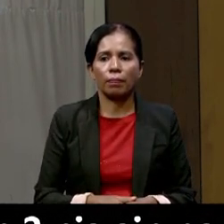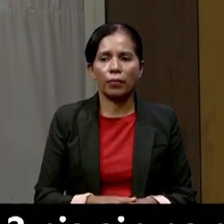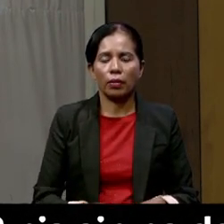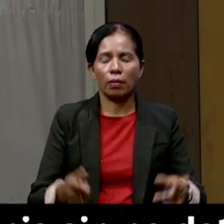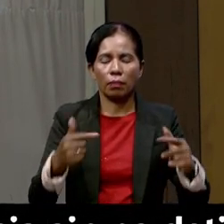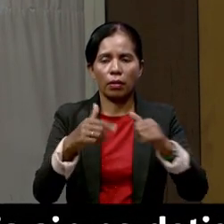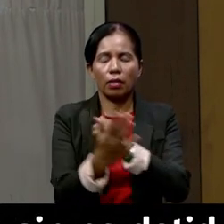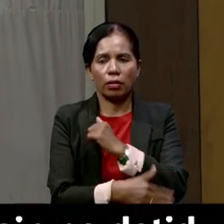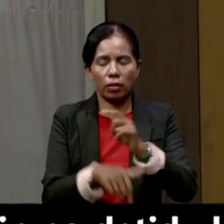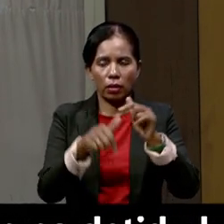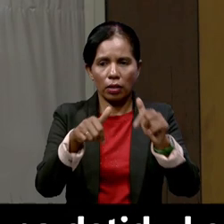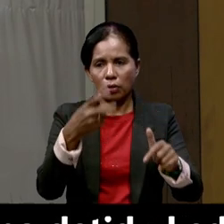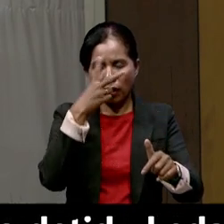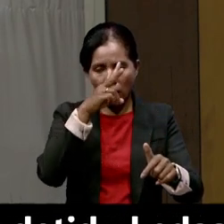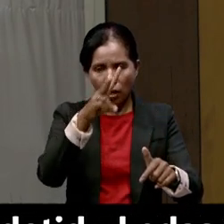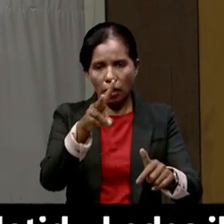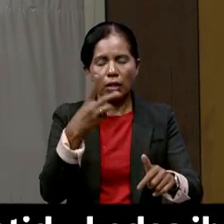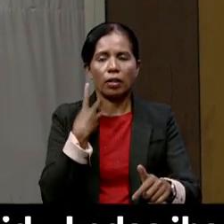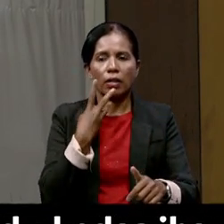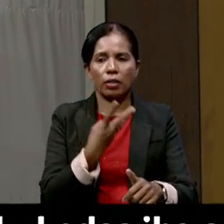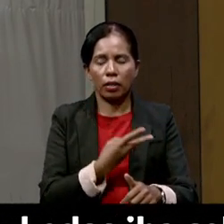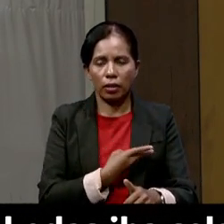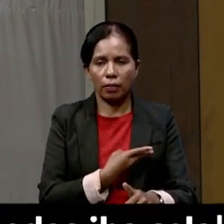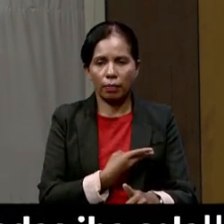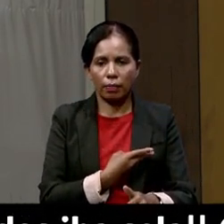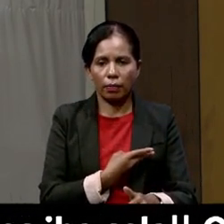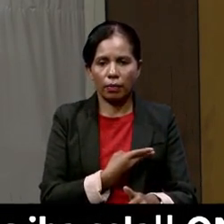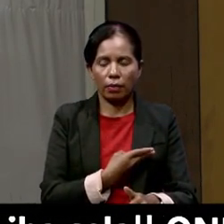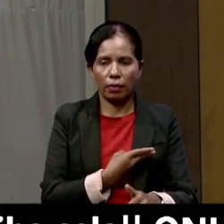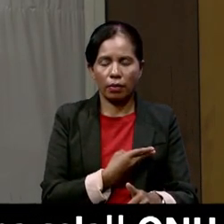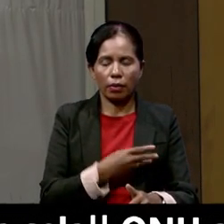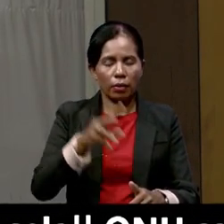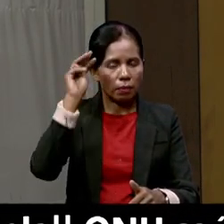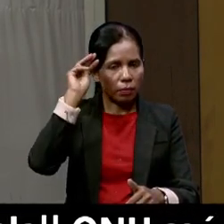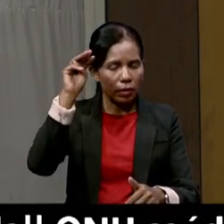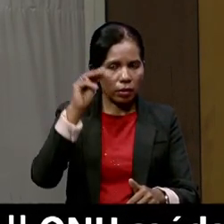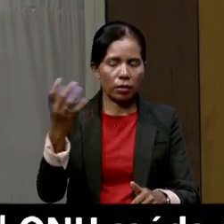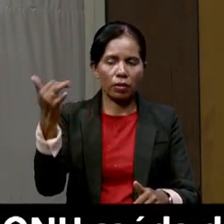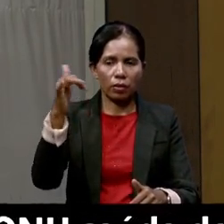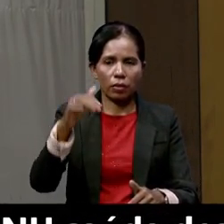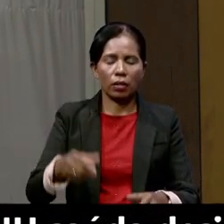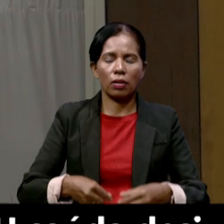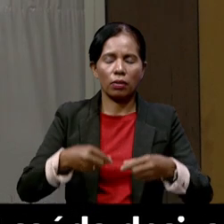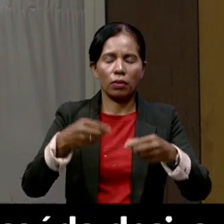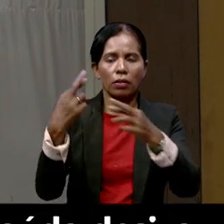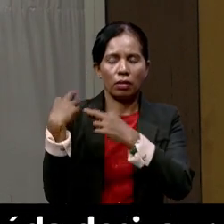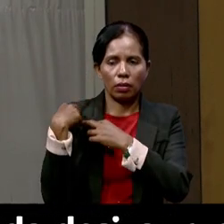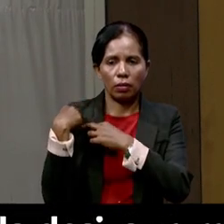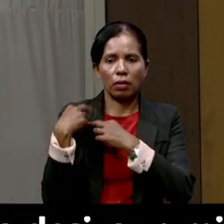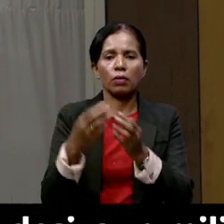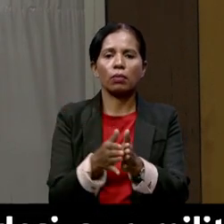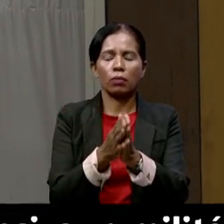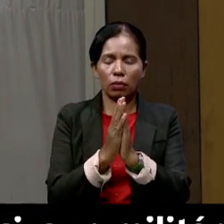railara para o reto atu hare tenia volo ministro serve ne fo posse ne veza ne para tu